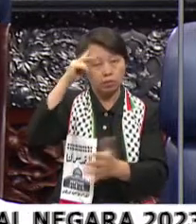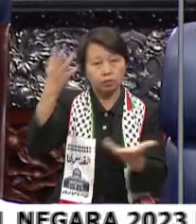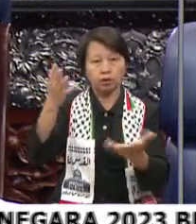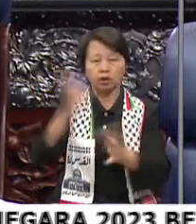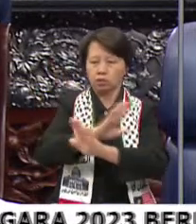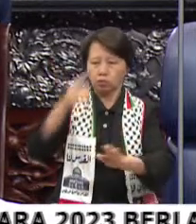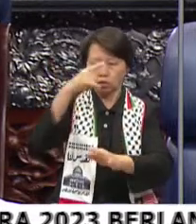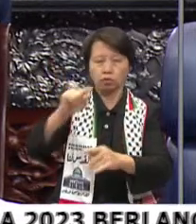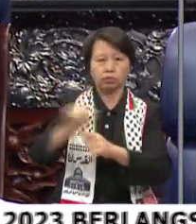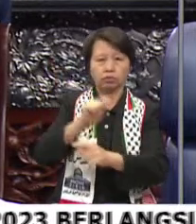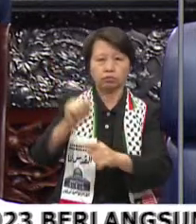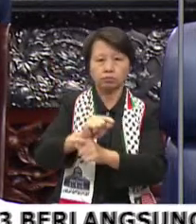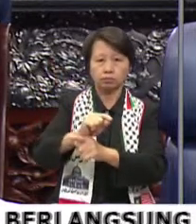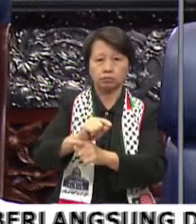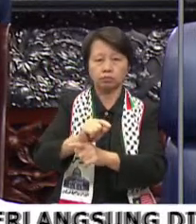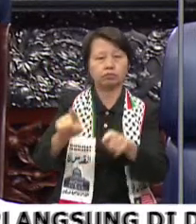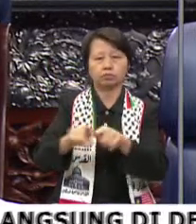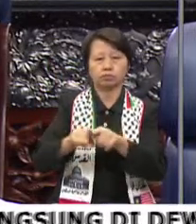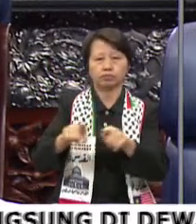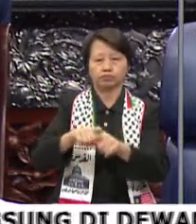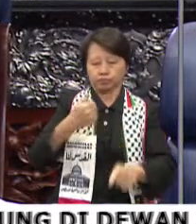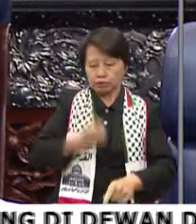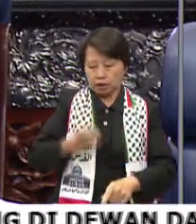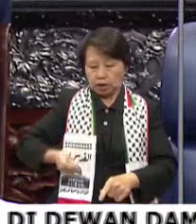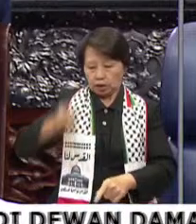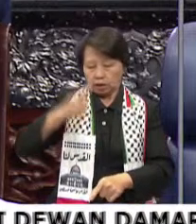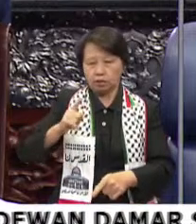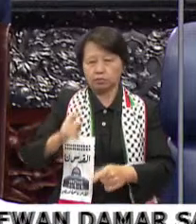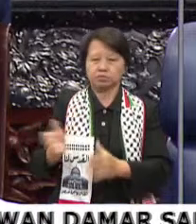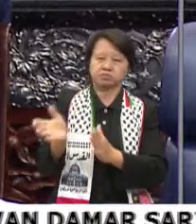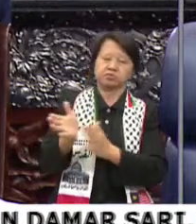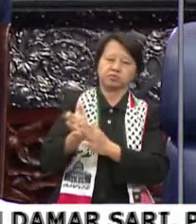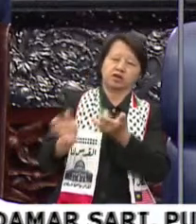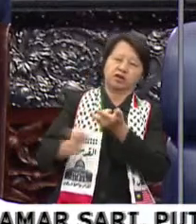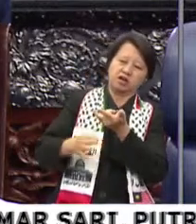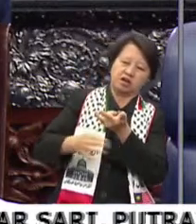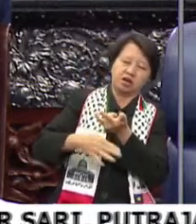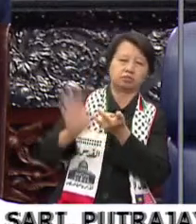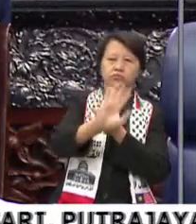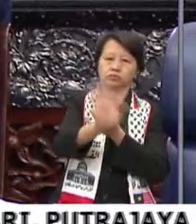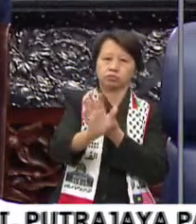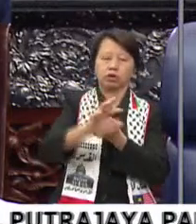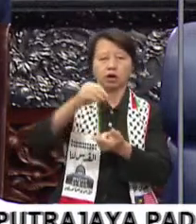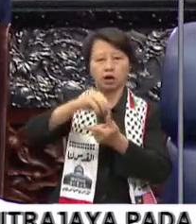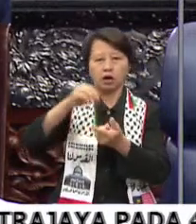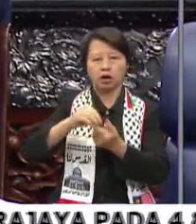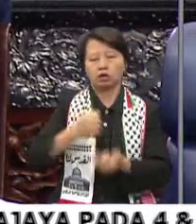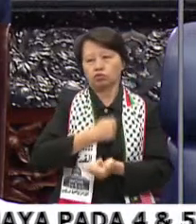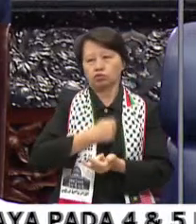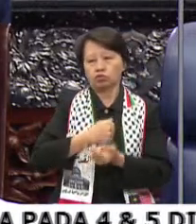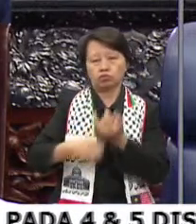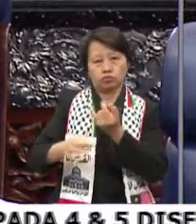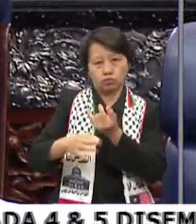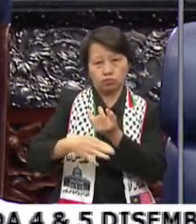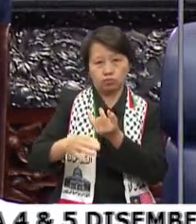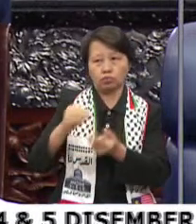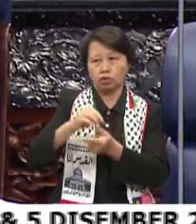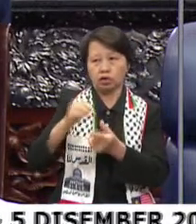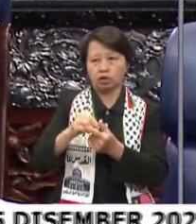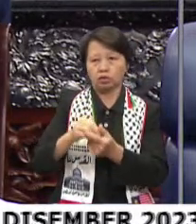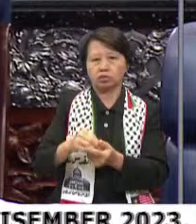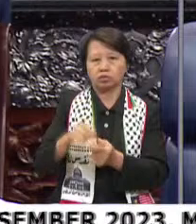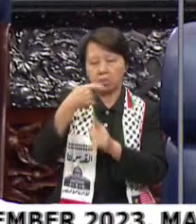bukan untuk digunakan sebagai alat untuk menyanjung membodek atau minta maaf saya gunakan perkataan